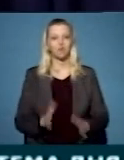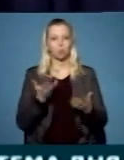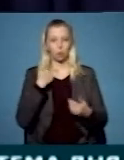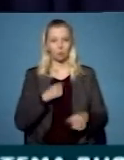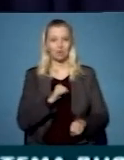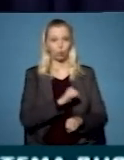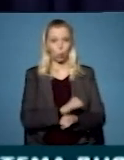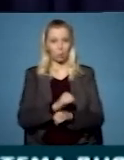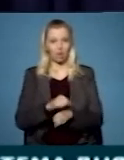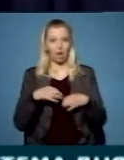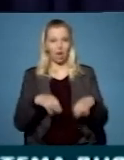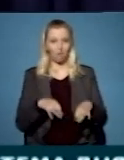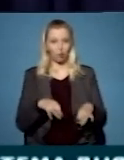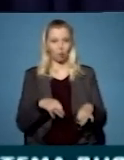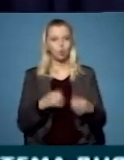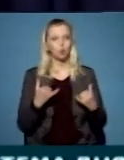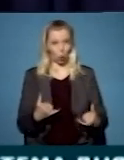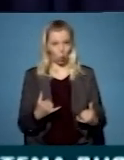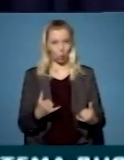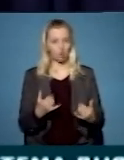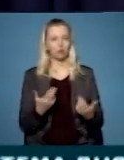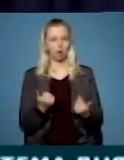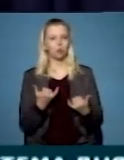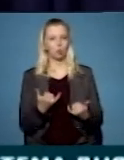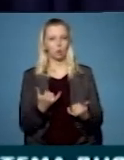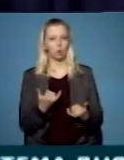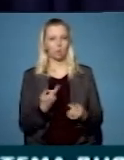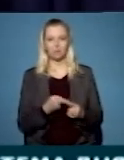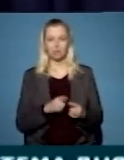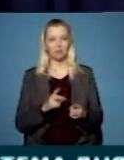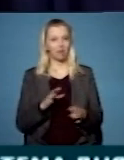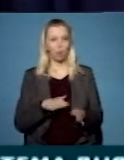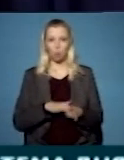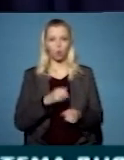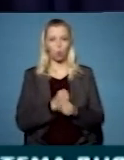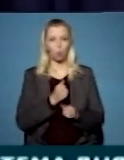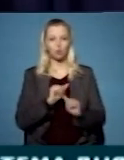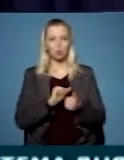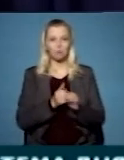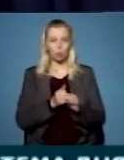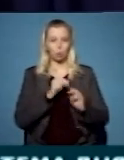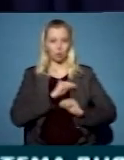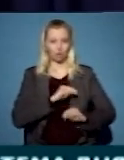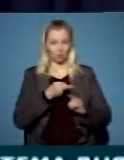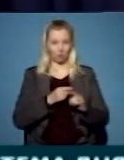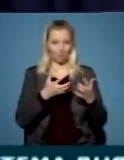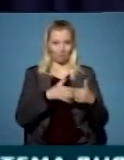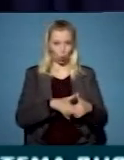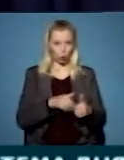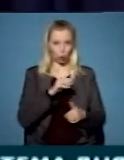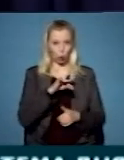ми зупинили автомобілі. Це причому, що… Сьогодні. Сьогодні. І це ми не повну робочу зміну працюємо з труками, оскільки